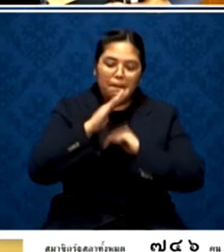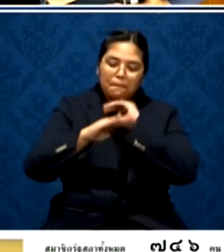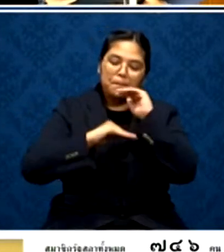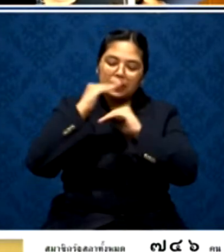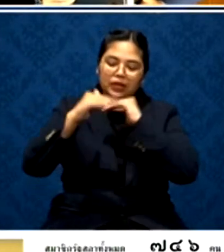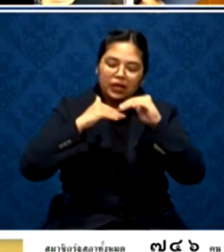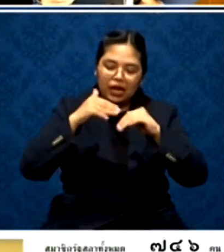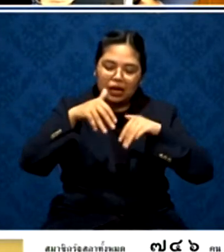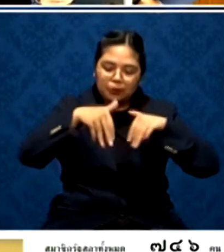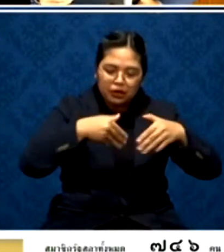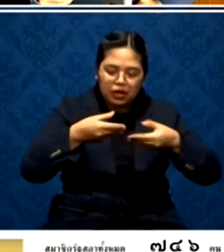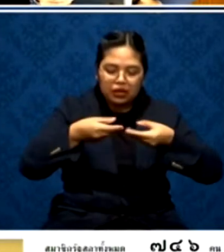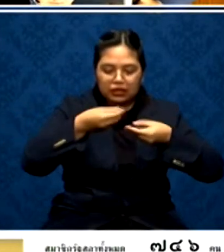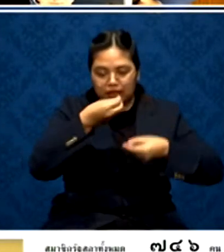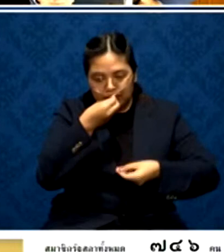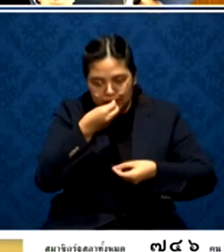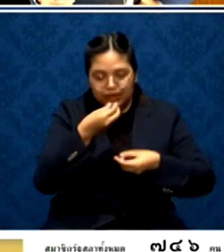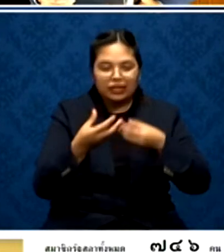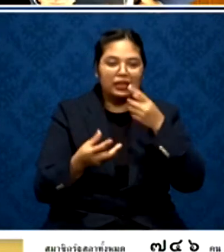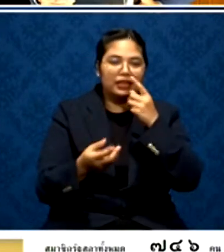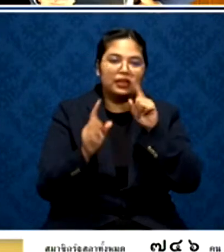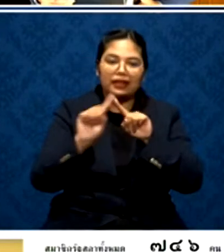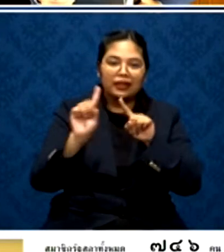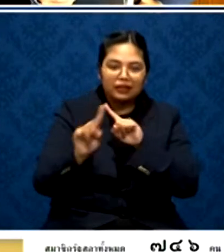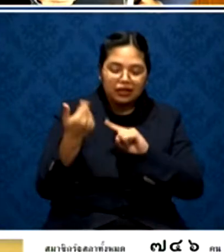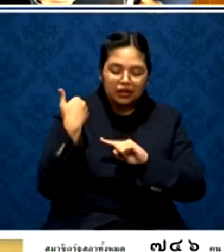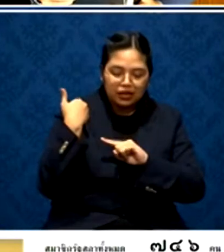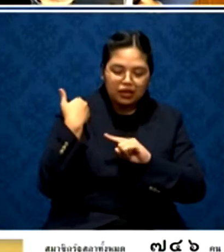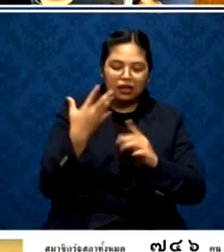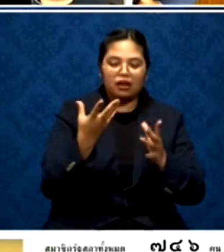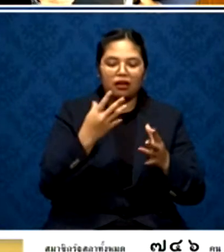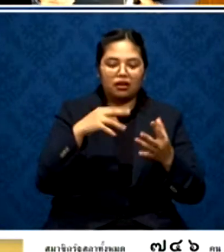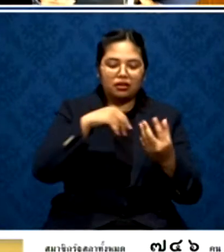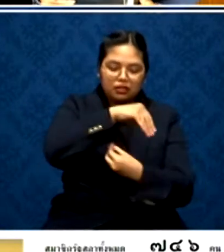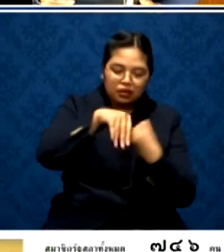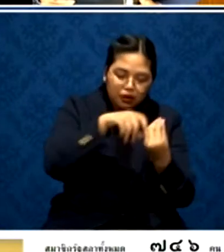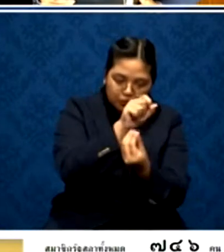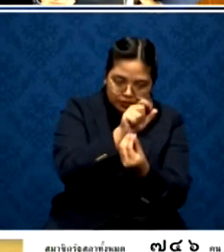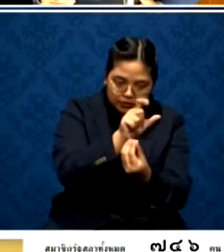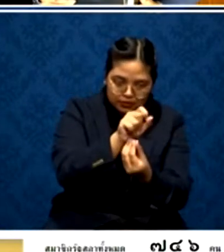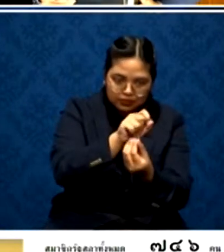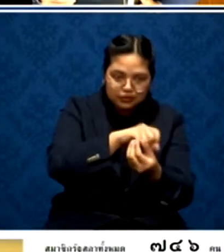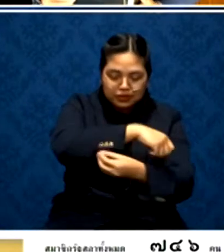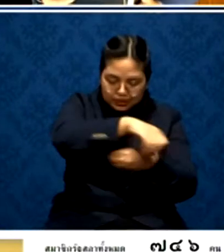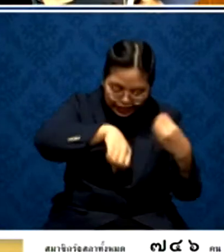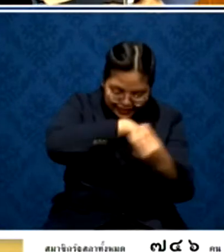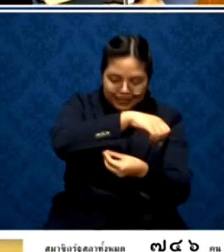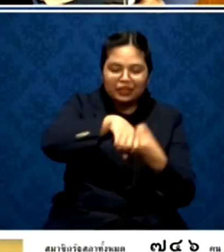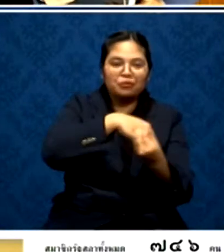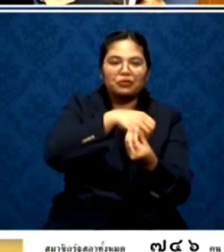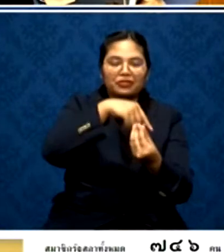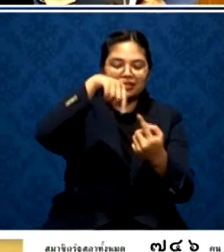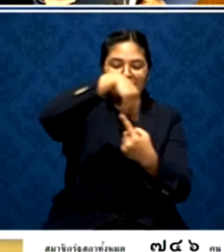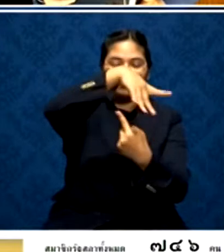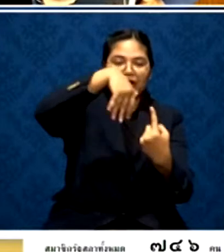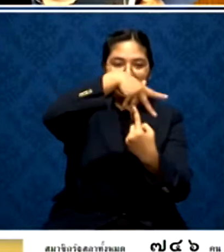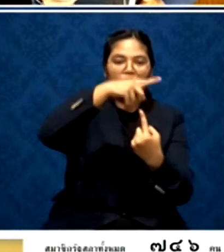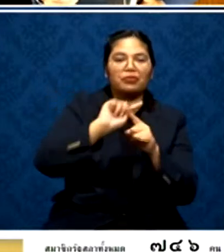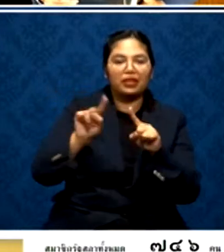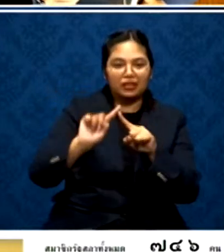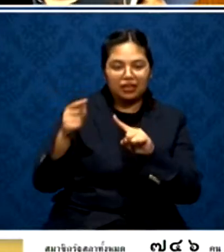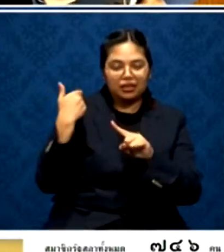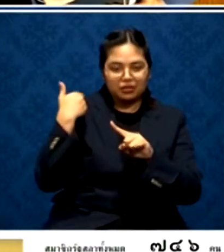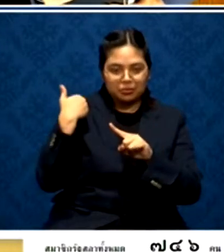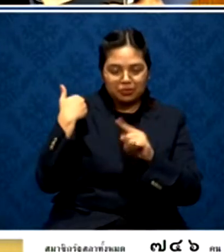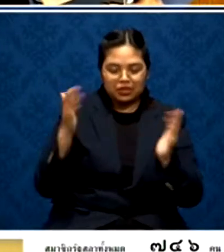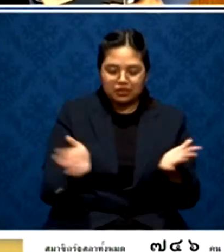ระบบสาธารณูปโภคการเพิ่มพูนความสมบูรณ์ของระบบนิเวศและการใช้เป็นแหล่งเรียนรู้เพื่อสนับสนุนการสร้างราย